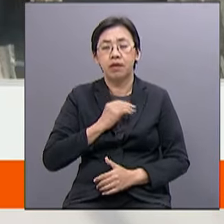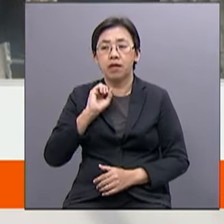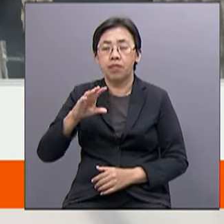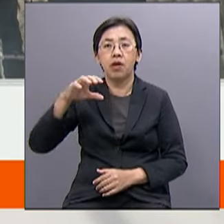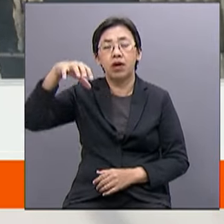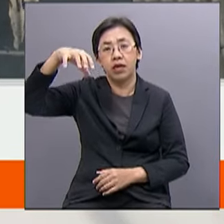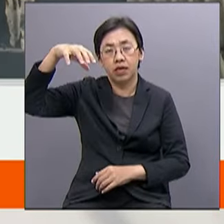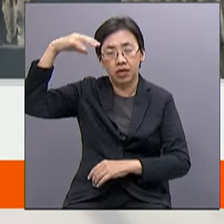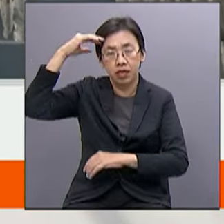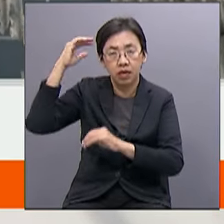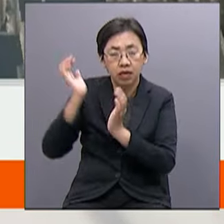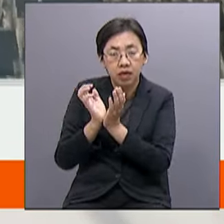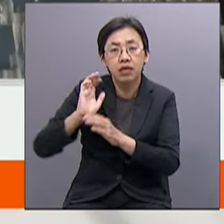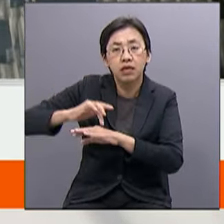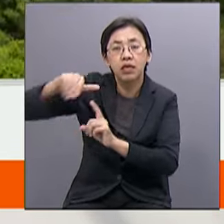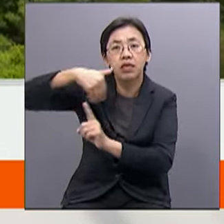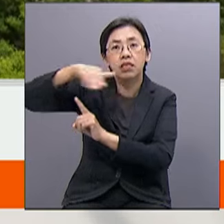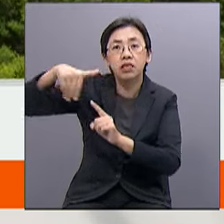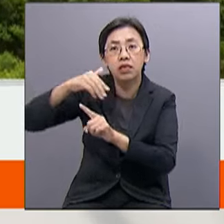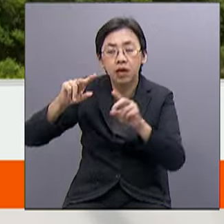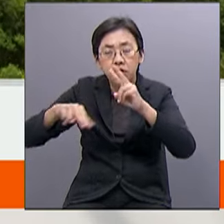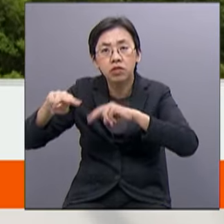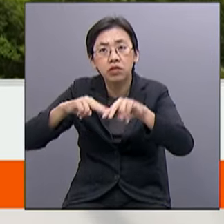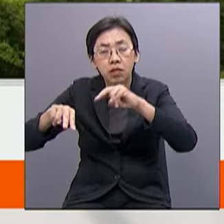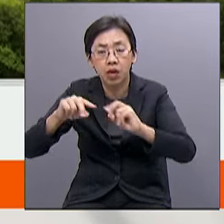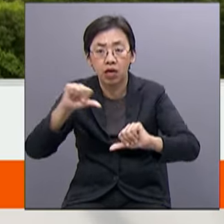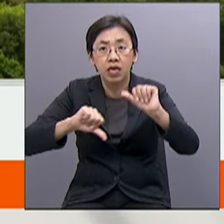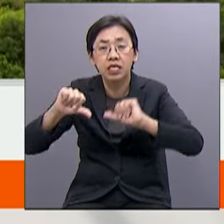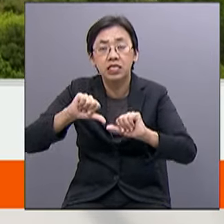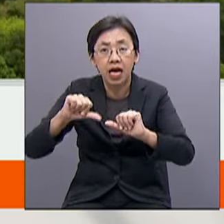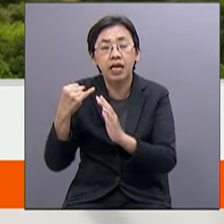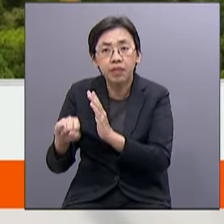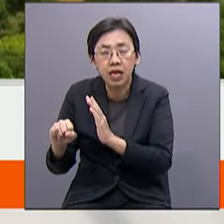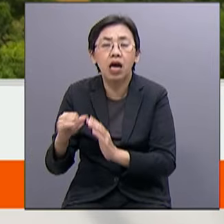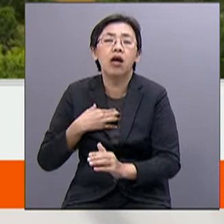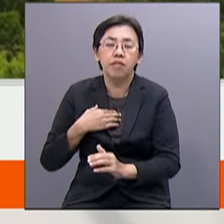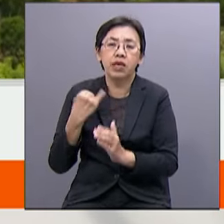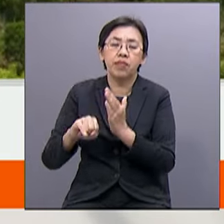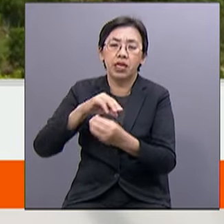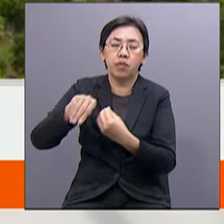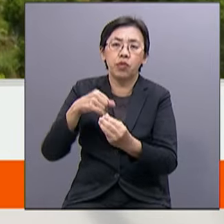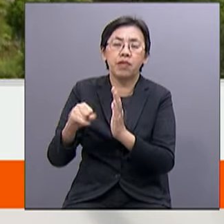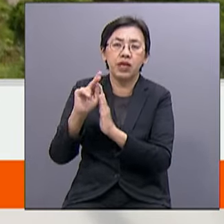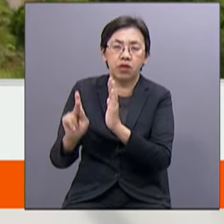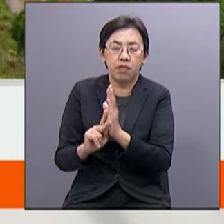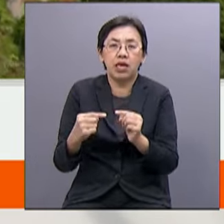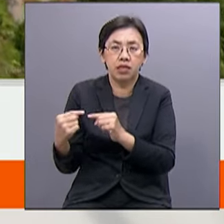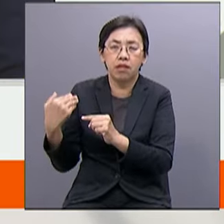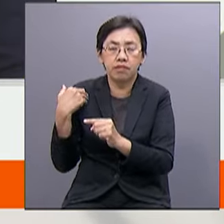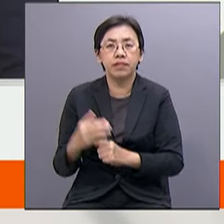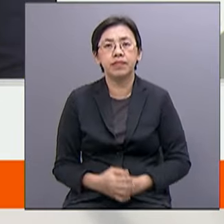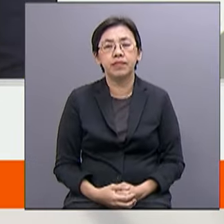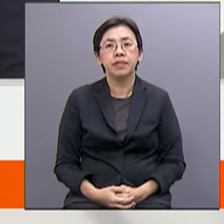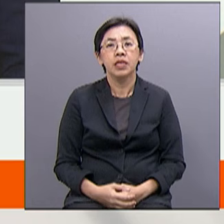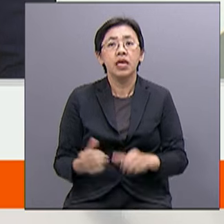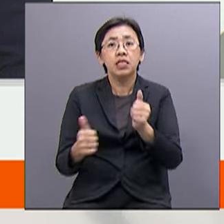แวดล้อมเนี่ยกำลังดูว่าเข้าความผิดมูลฐานหรือไม ่ ถ้าเข้าเราก็จะดำเนินคดีฟอกเงินครับ ค่ะ ต่อไปครับ ค่ะท่านผู้ช่วยเป็นกังว